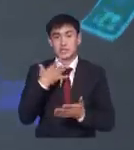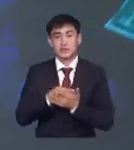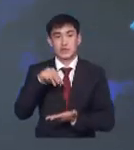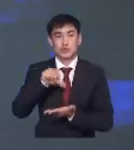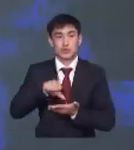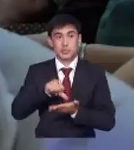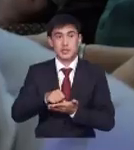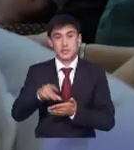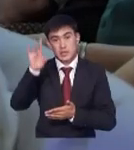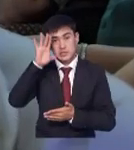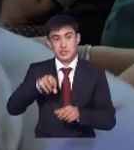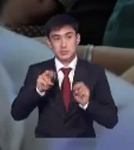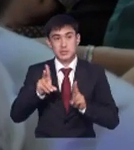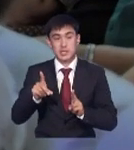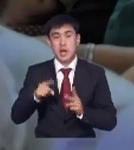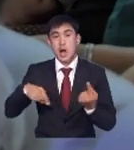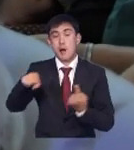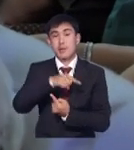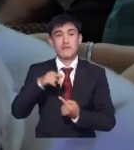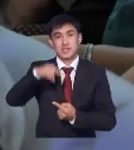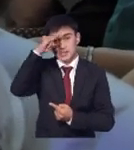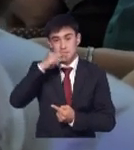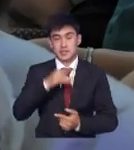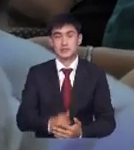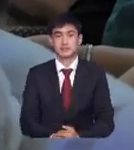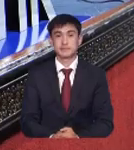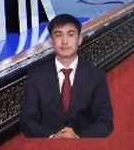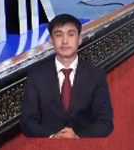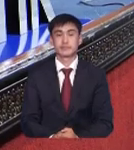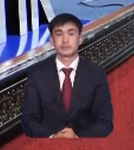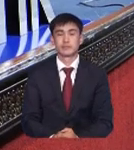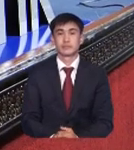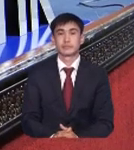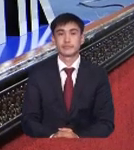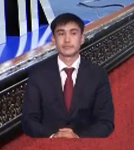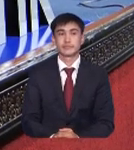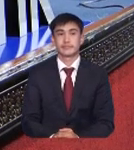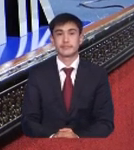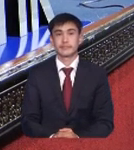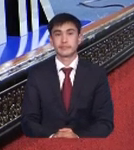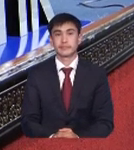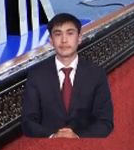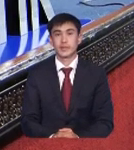выступлением известный Эксперт объехал Весь Казахстан Гульназ Мустафа Аблай кутук пай телерадио компания штс